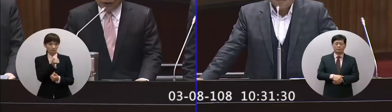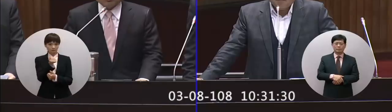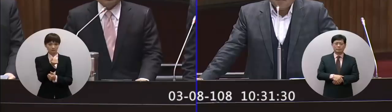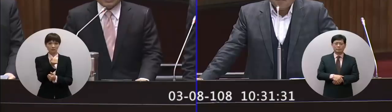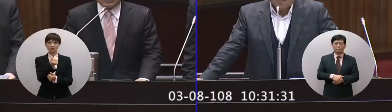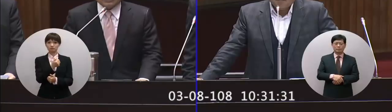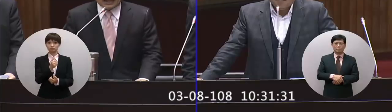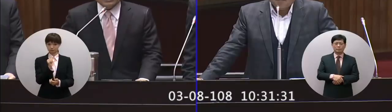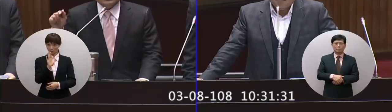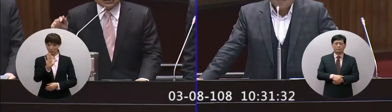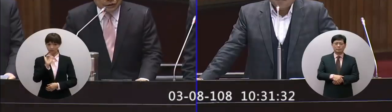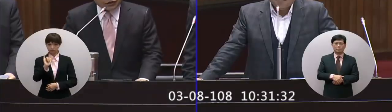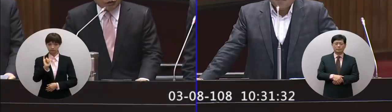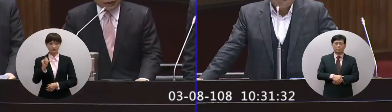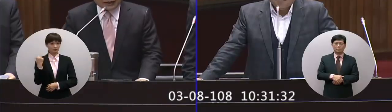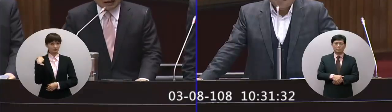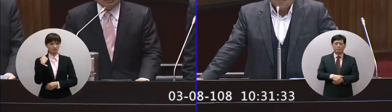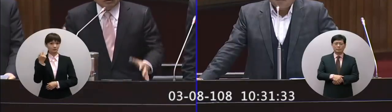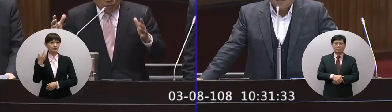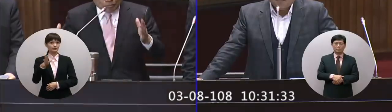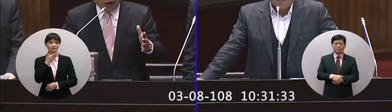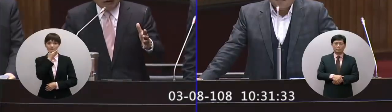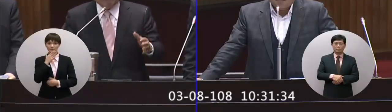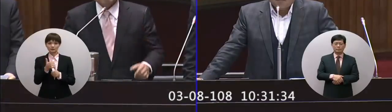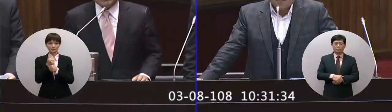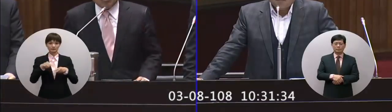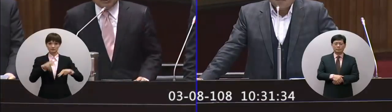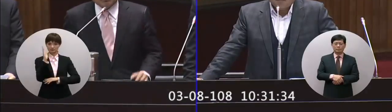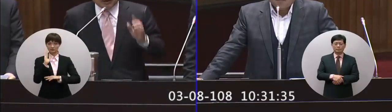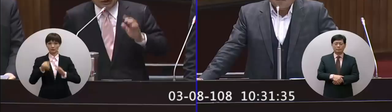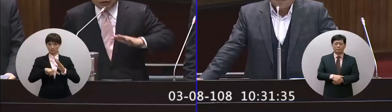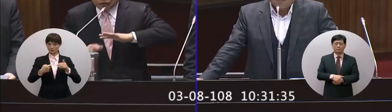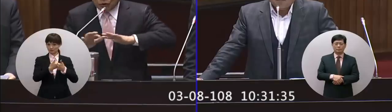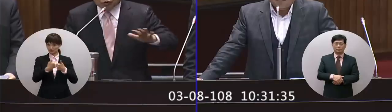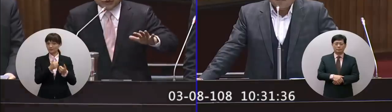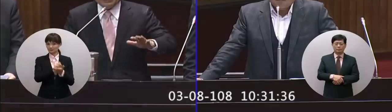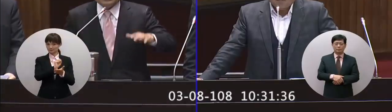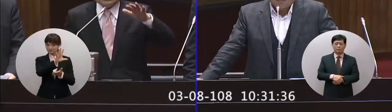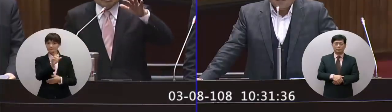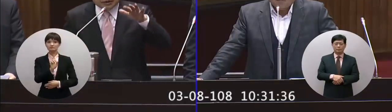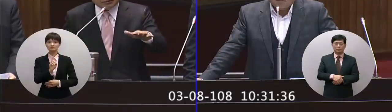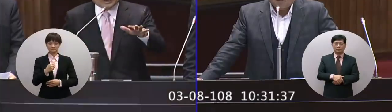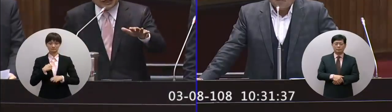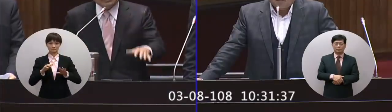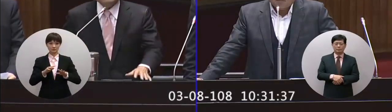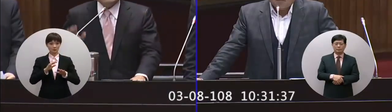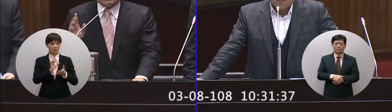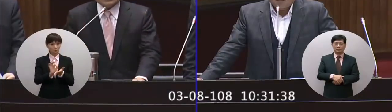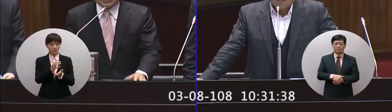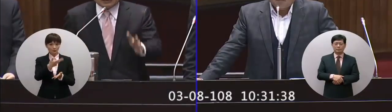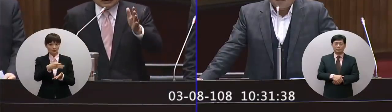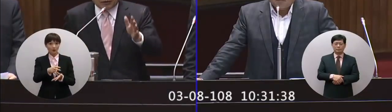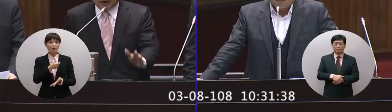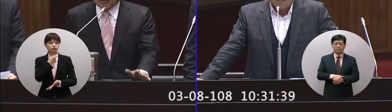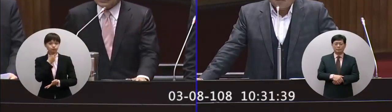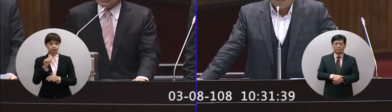以水利署刚刚在行政院会上报告，那我们对于用水一定是民生为先。那